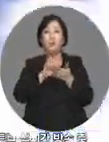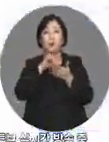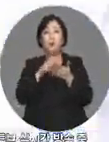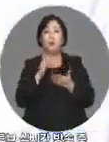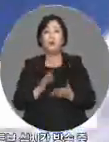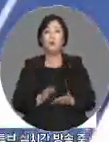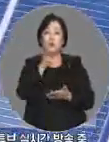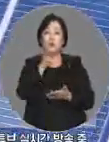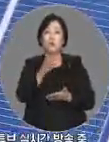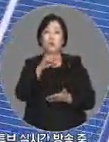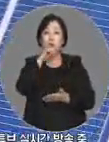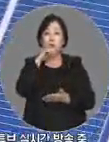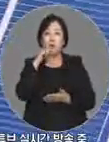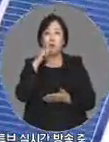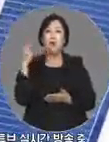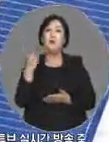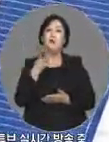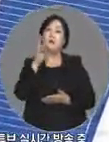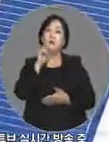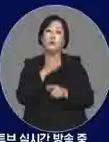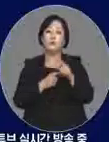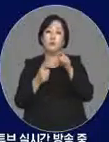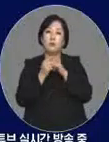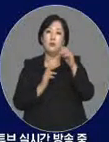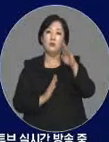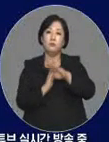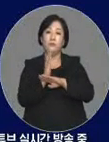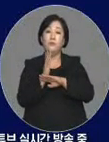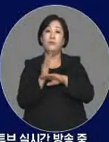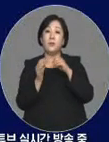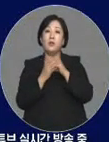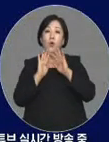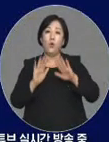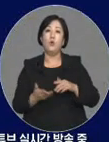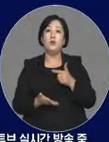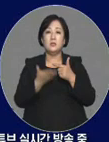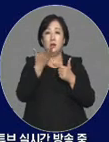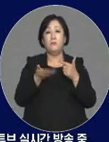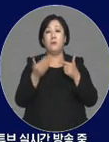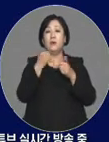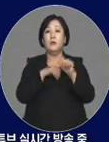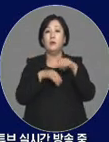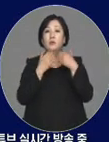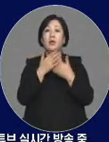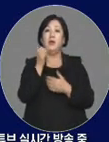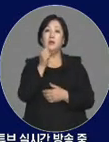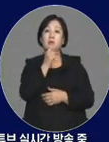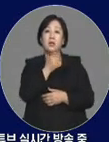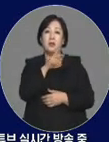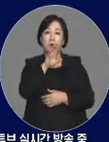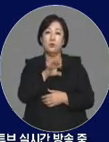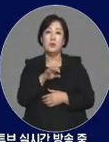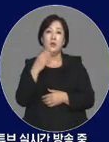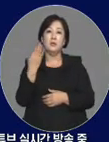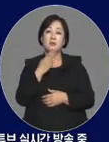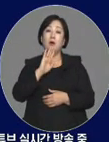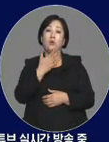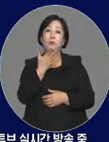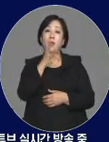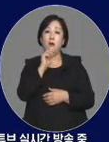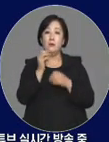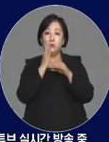환산 손실이 이미 2천억 원을 넘어섰습니다. 올 상반기 기준으로 SK이노베이션 4,900억 원을